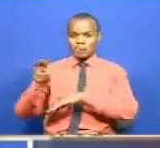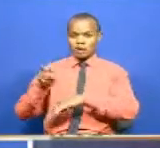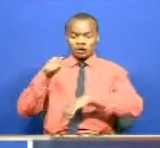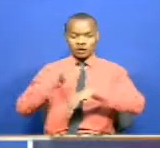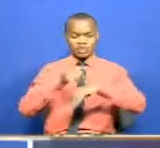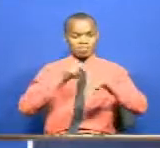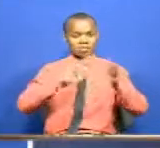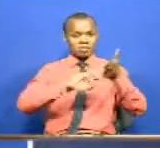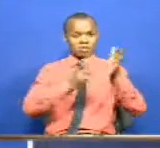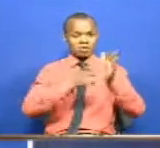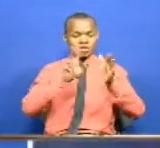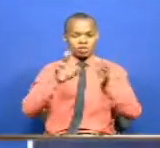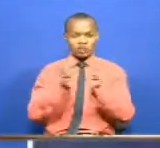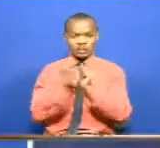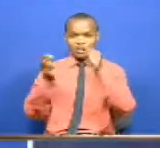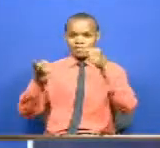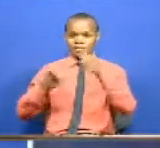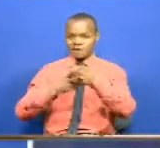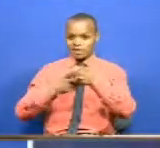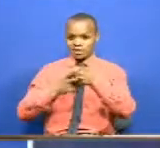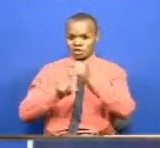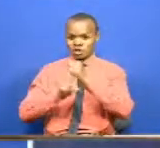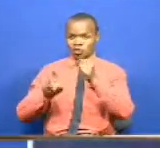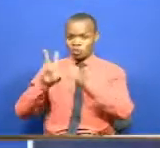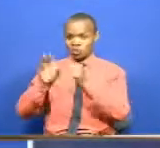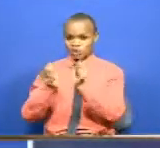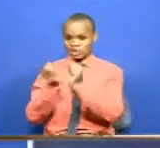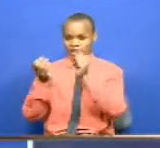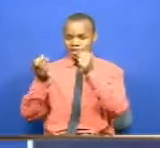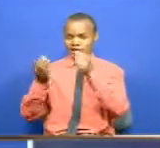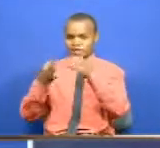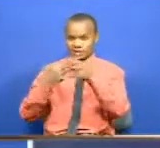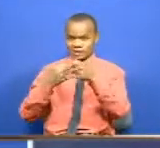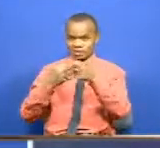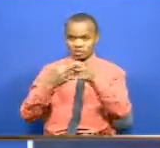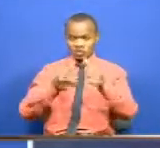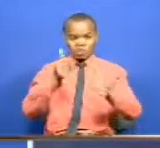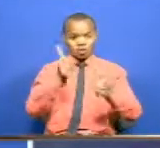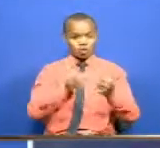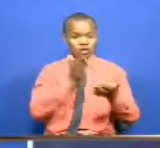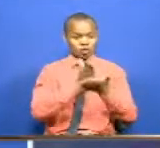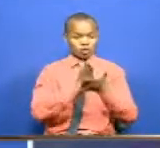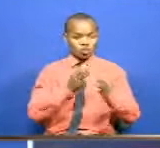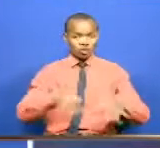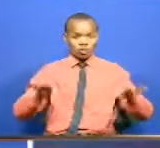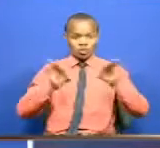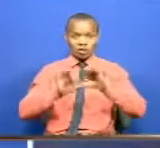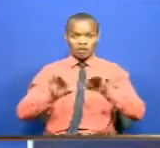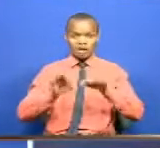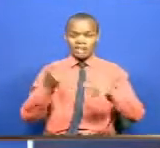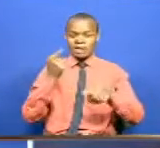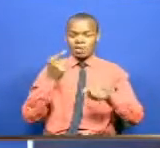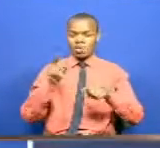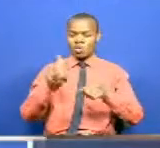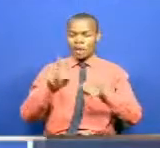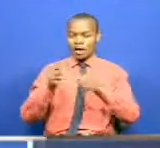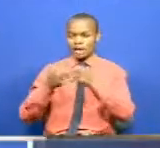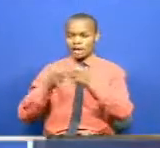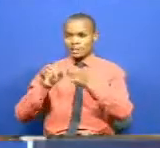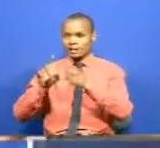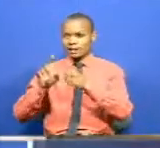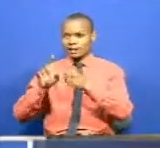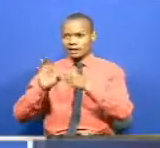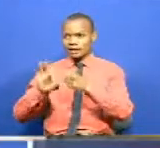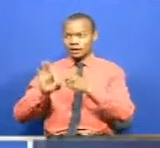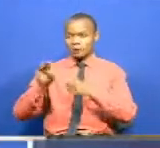mwaka 2027 mwaka 2018 ambao ulikuwa umetengewa shilingi milioni 183. And if